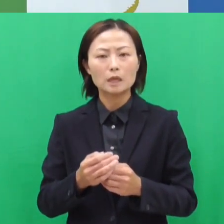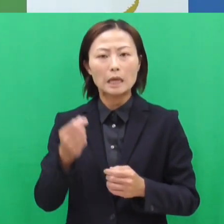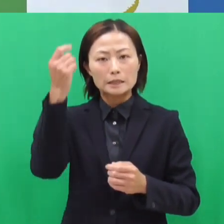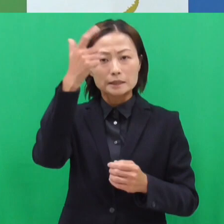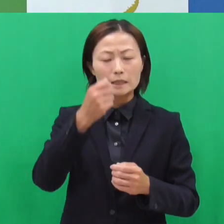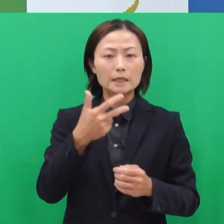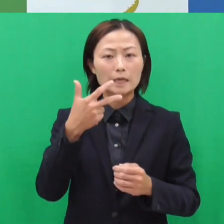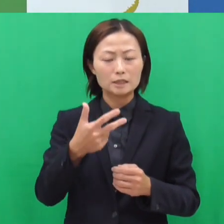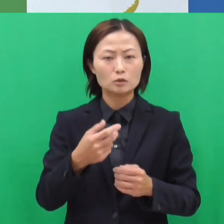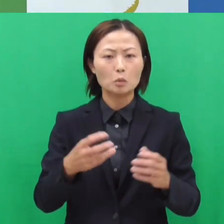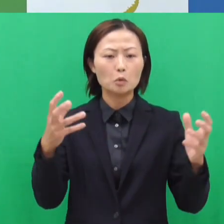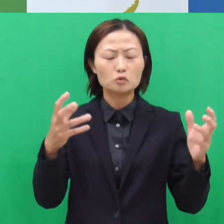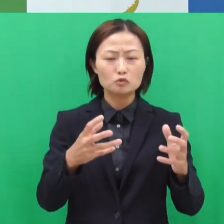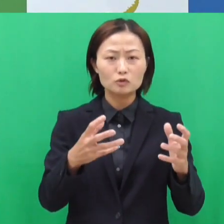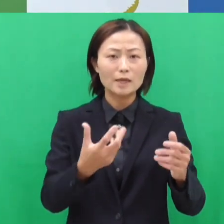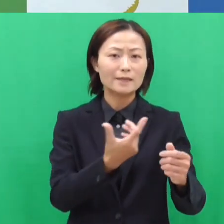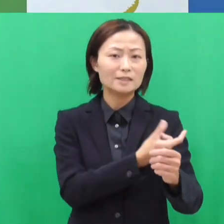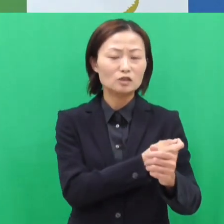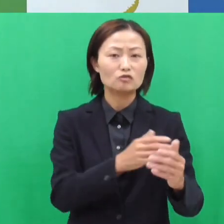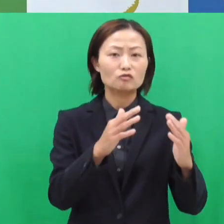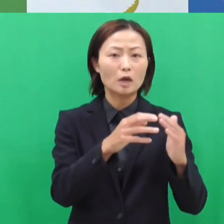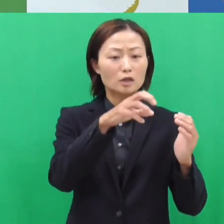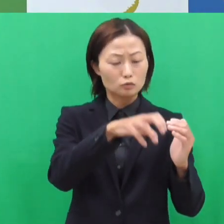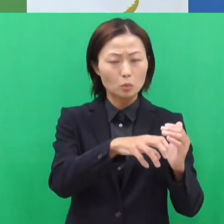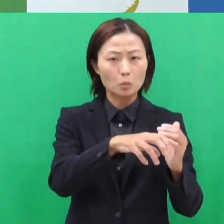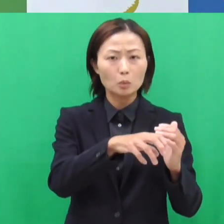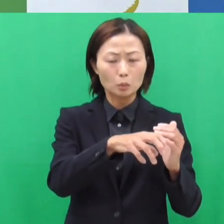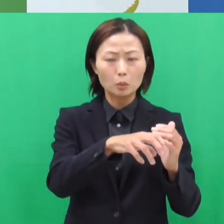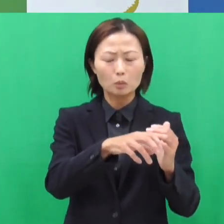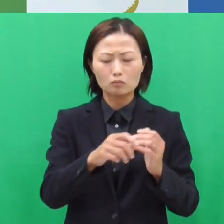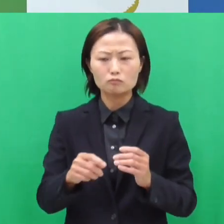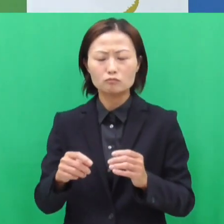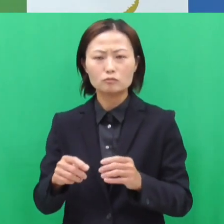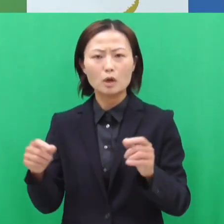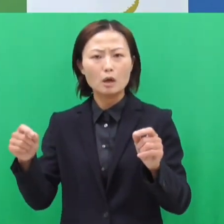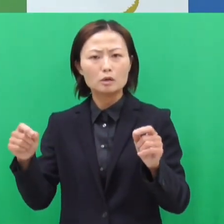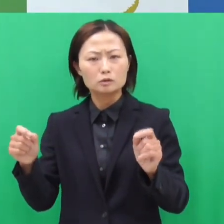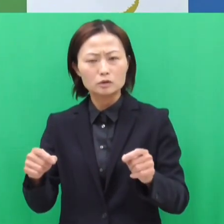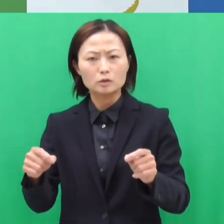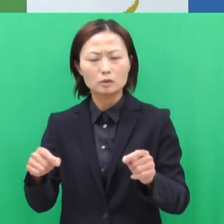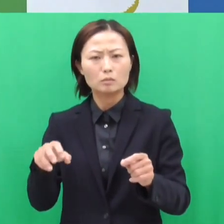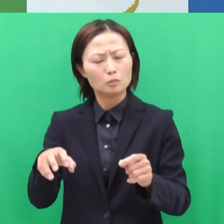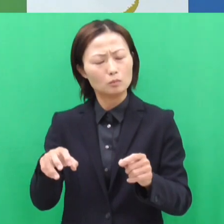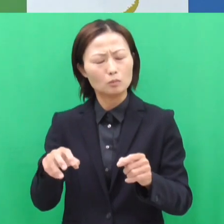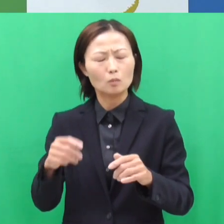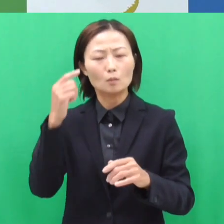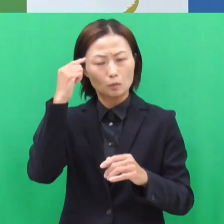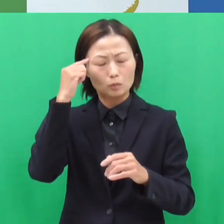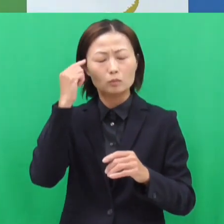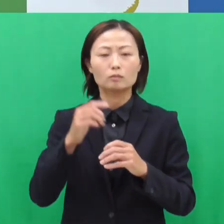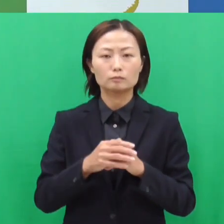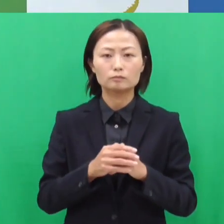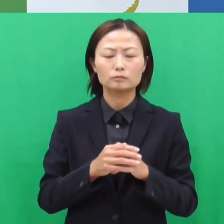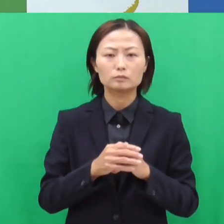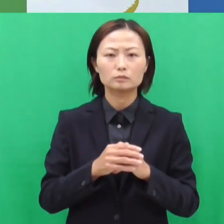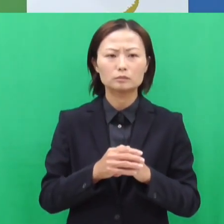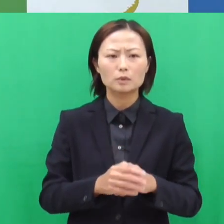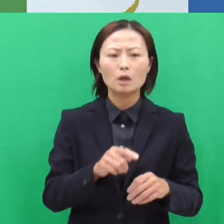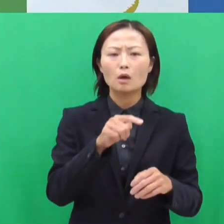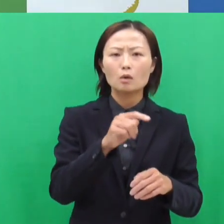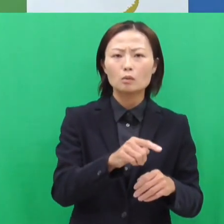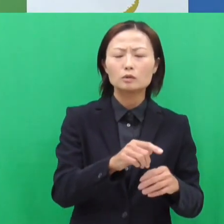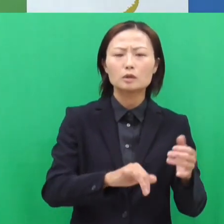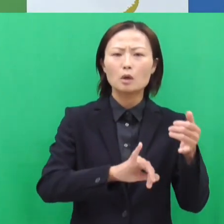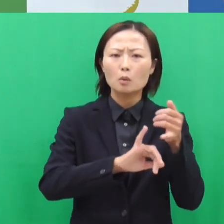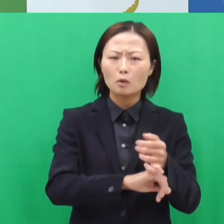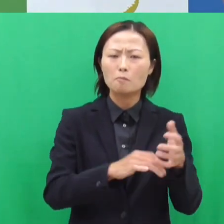基本的に仙台市の集団接種会場と重なる形になるんですけれども例えば仙台市が結構埋まっているとかそういった事情が